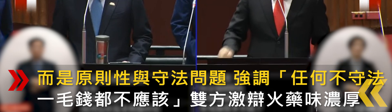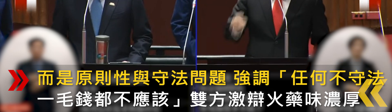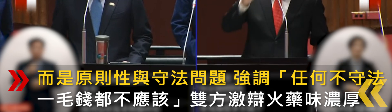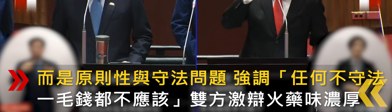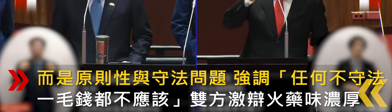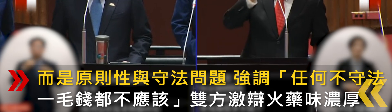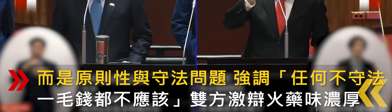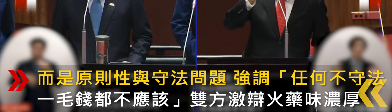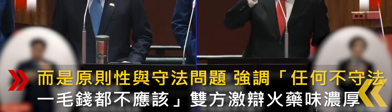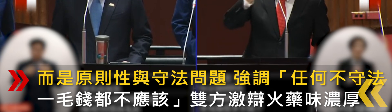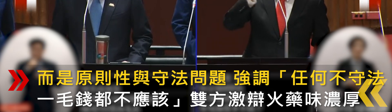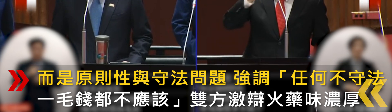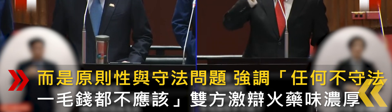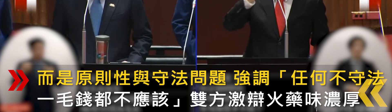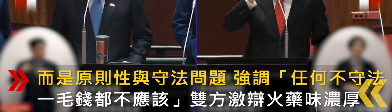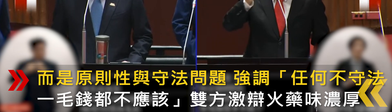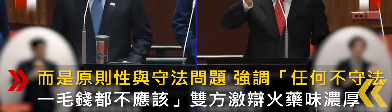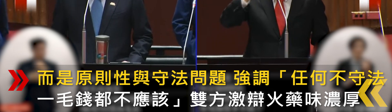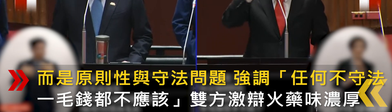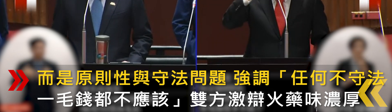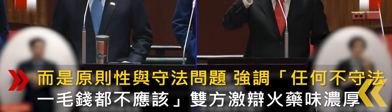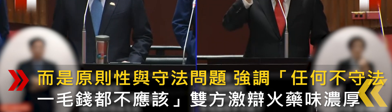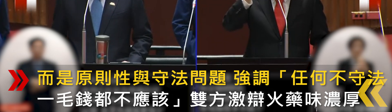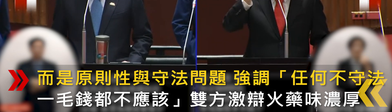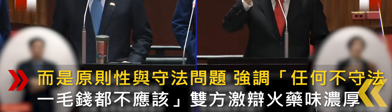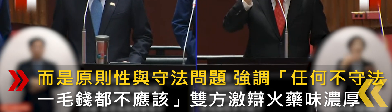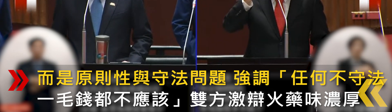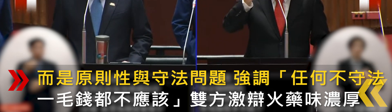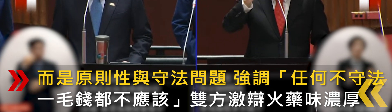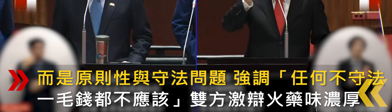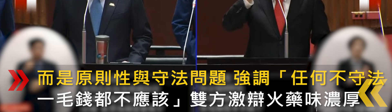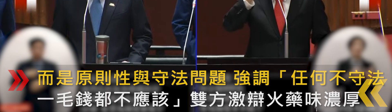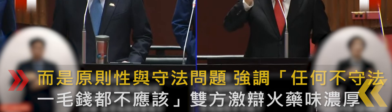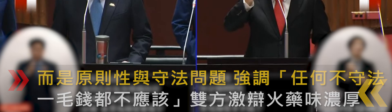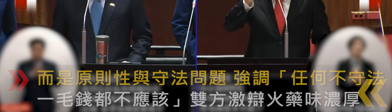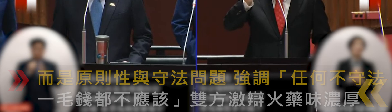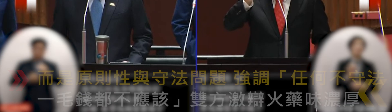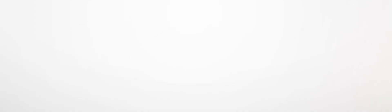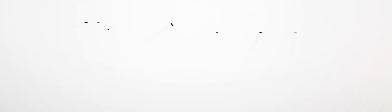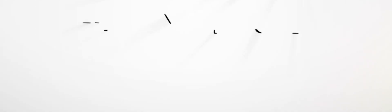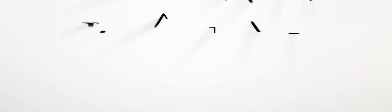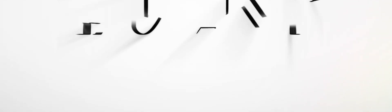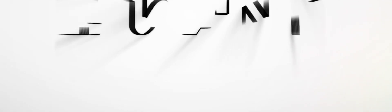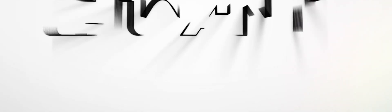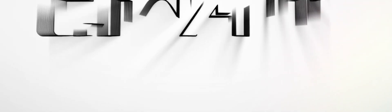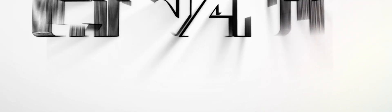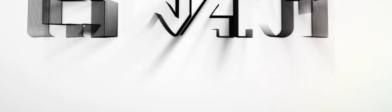原则性守不守法的问题。任何的不守法，一毛钱都不应该。